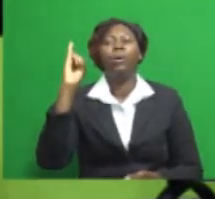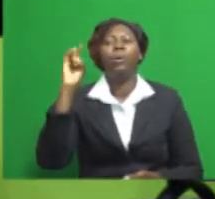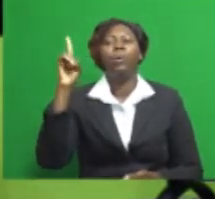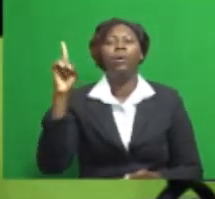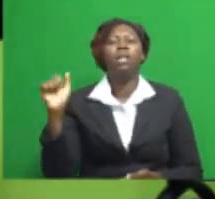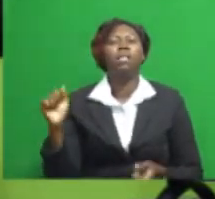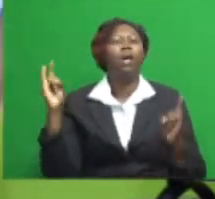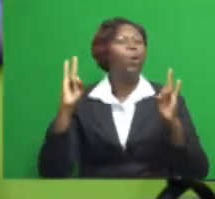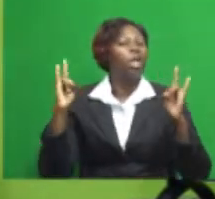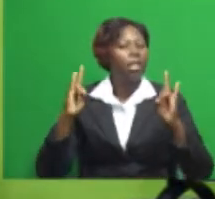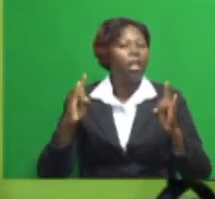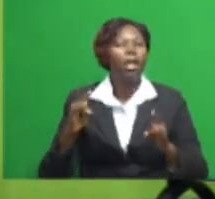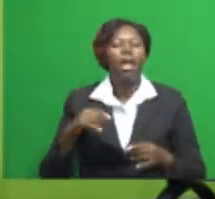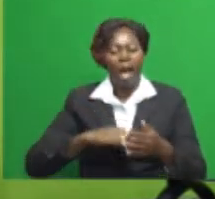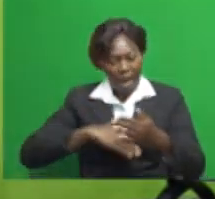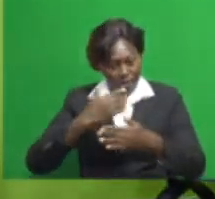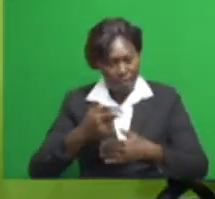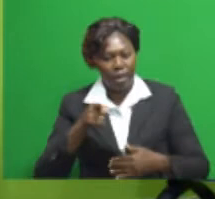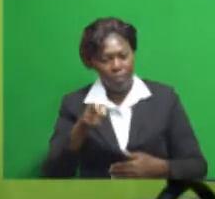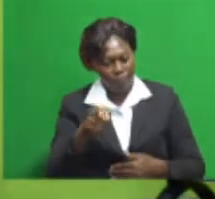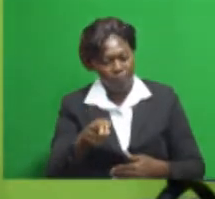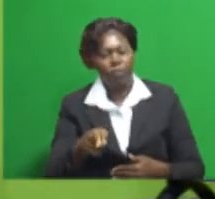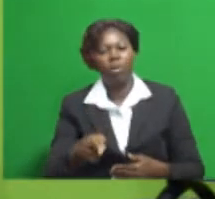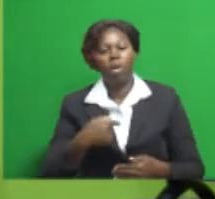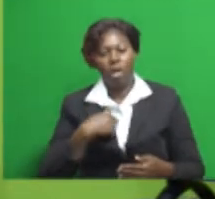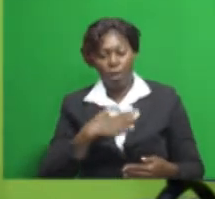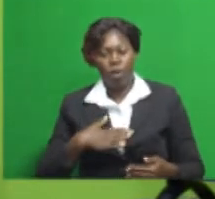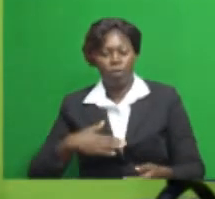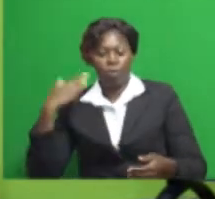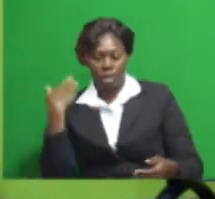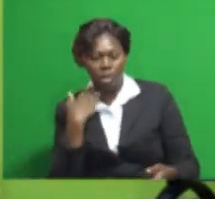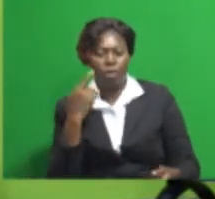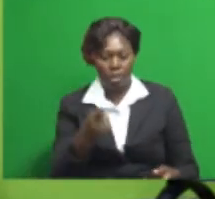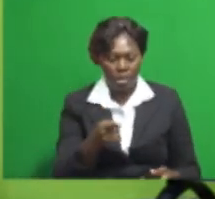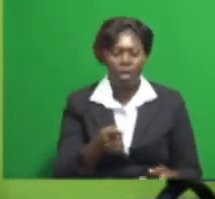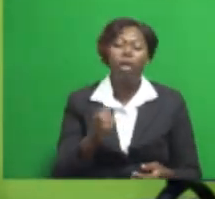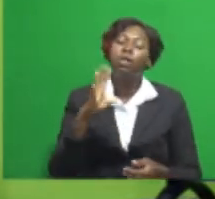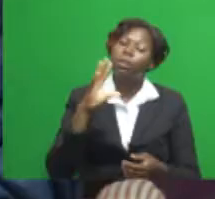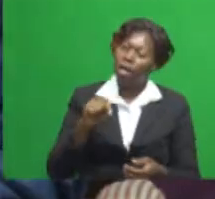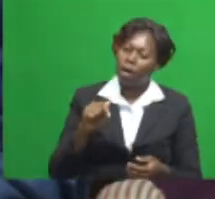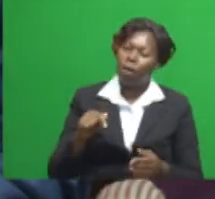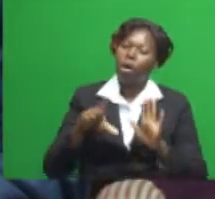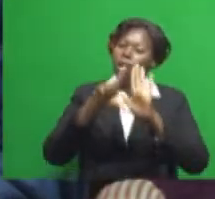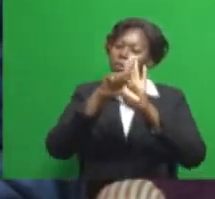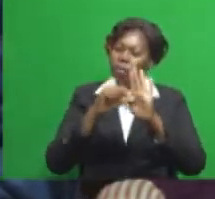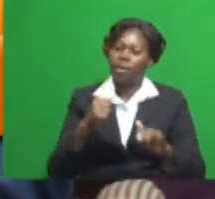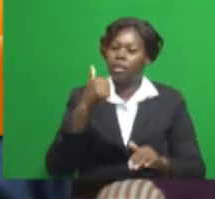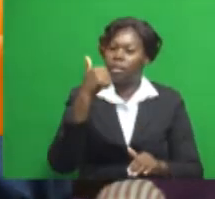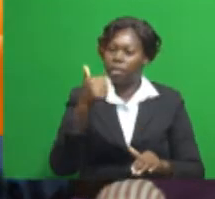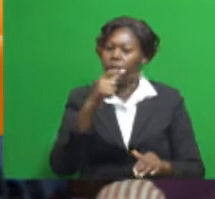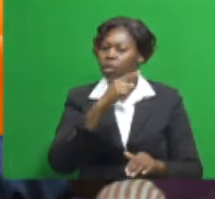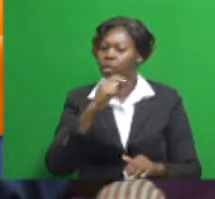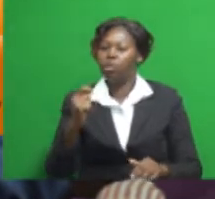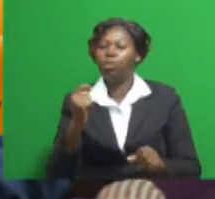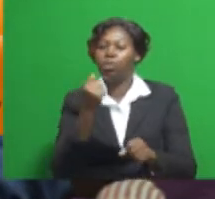mangwana ndovandadi tomburitsa uno. Ndoda kuti muone marwiro akaita Petro. Verengai munzwe. Mm-hmm. Verse ya 6 kusvika pa 11. Mabasa ya apostori